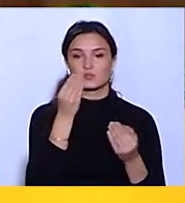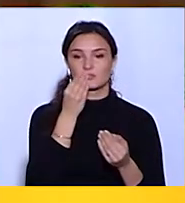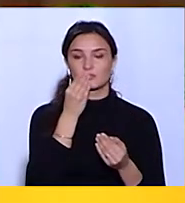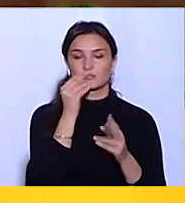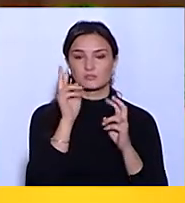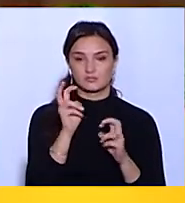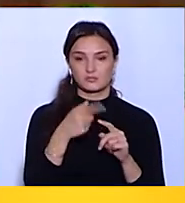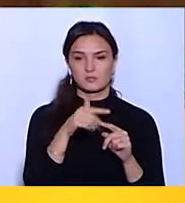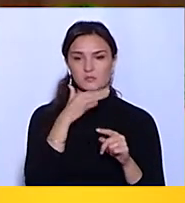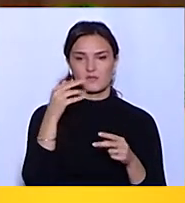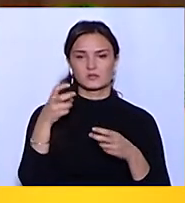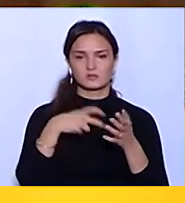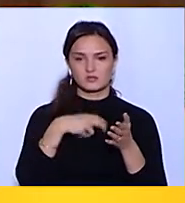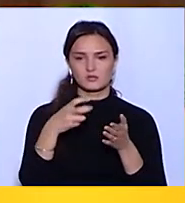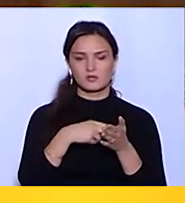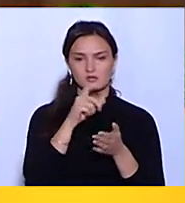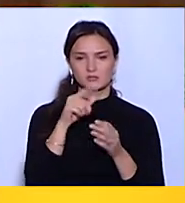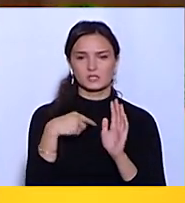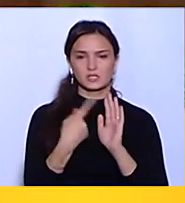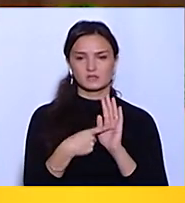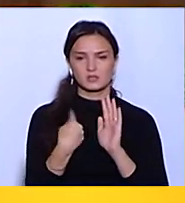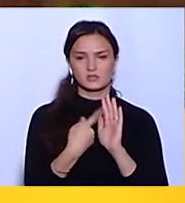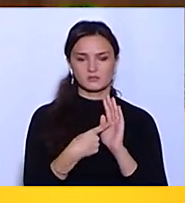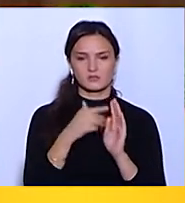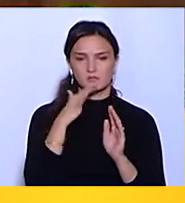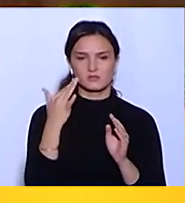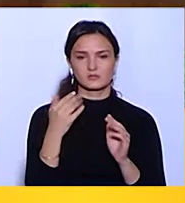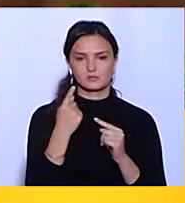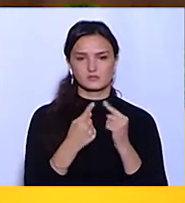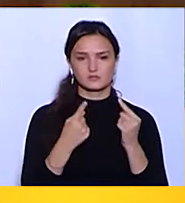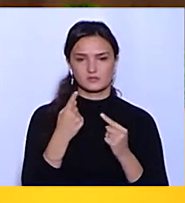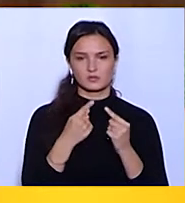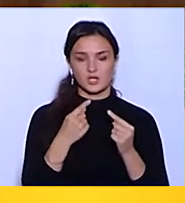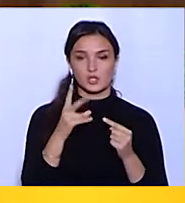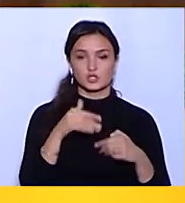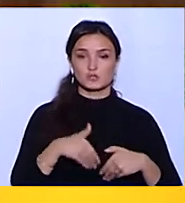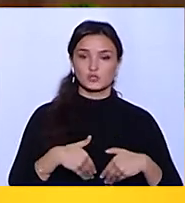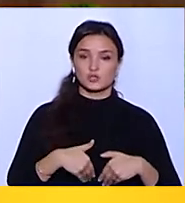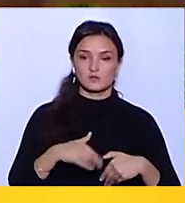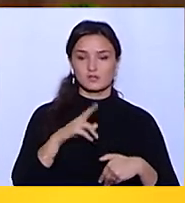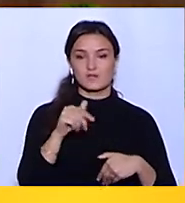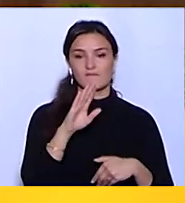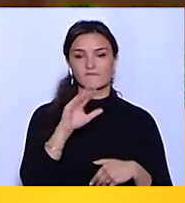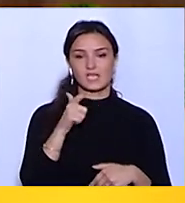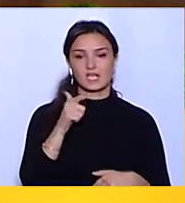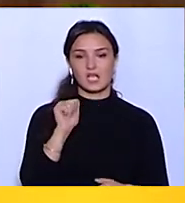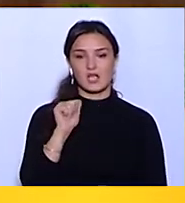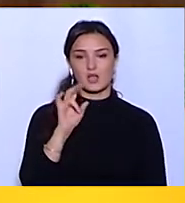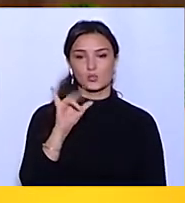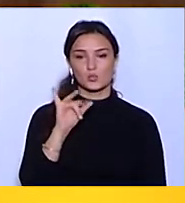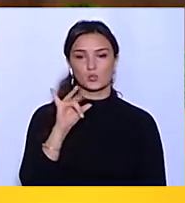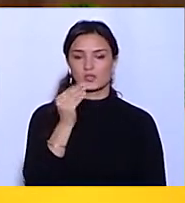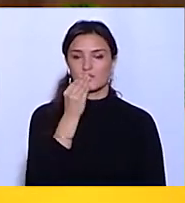ვინც ძალიან ბევრ წერს და ძალიან ბევრ კითხვას მისვამს, გადავიდეთ თუ არა შიმშილობაზე და ვეგანურ კვებაზე. რასაკვირველია